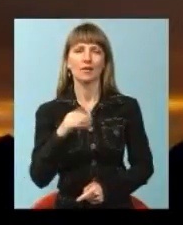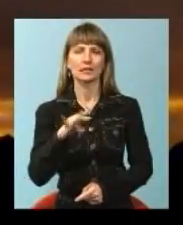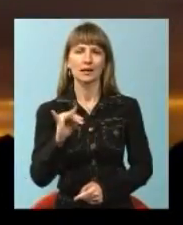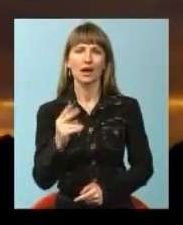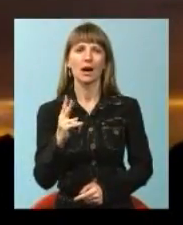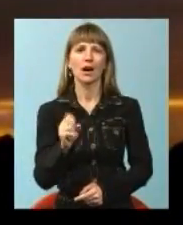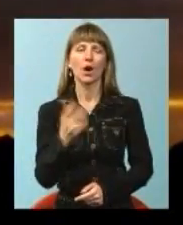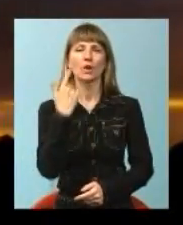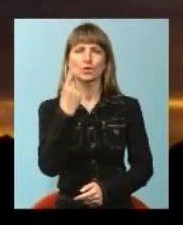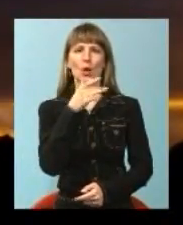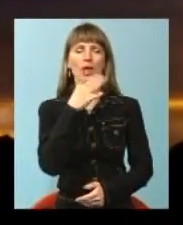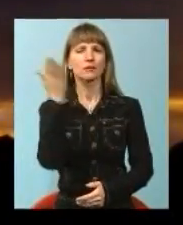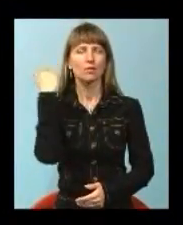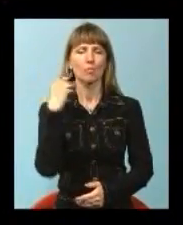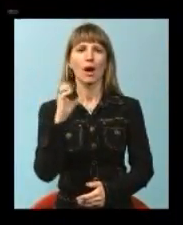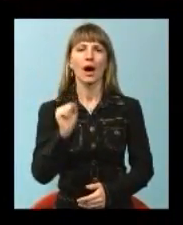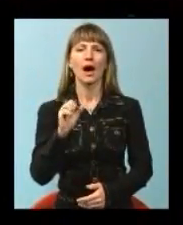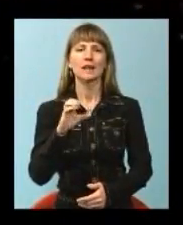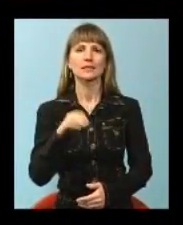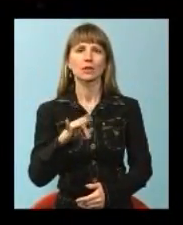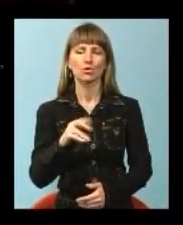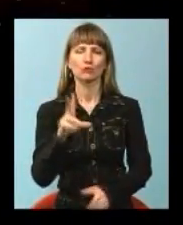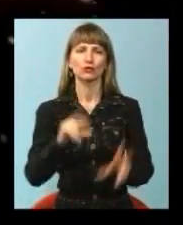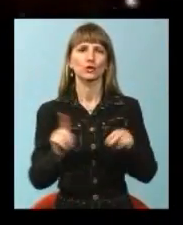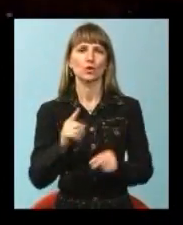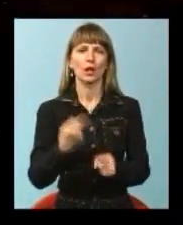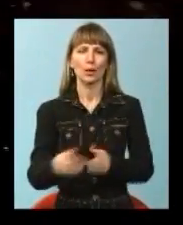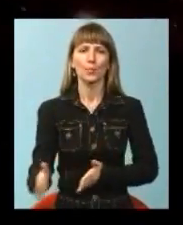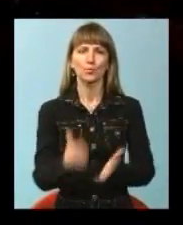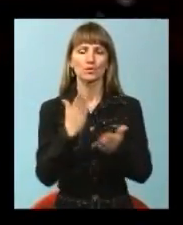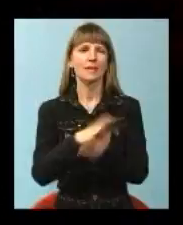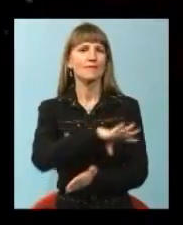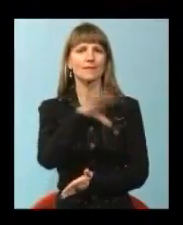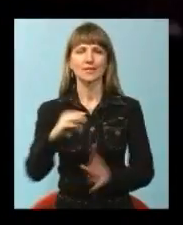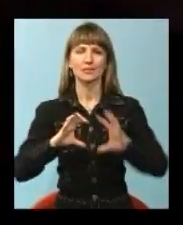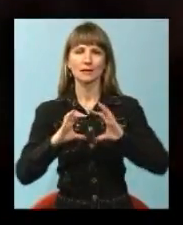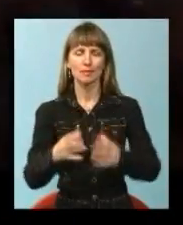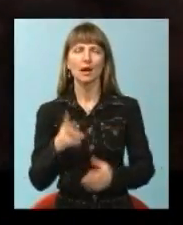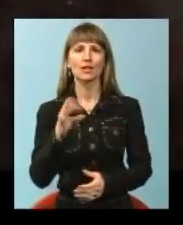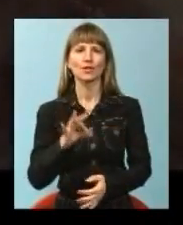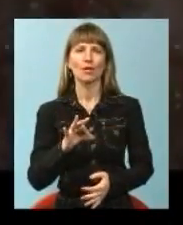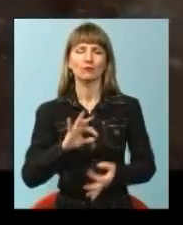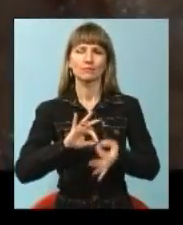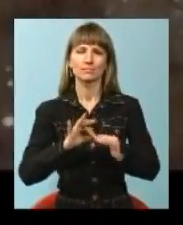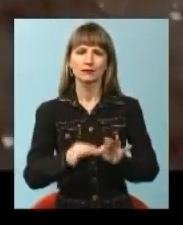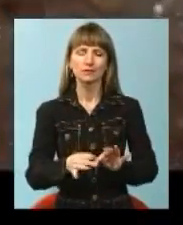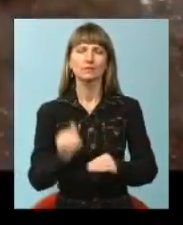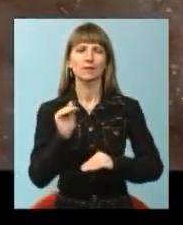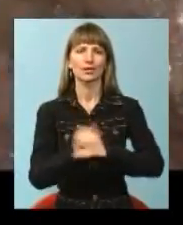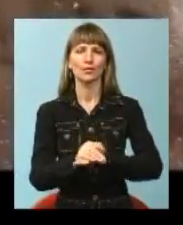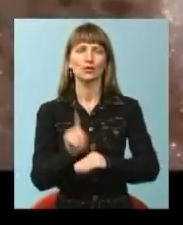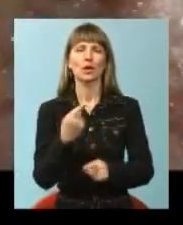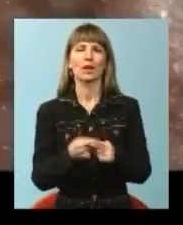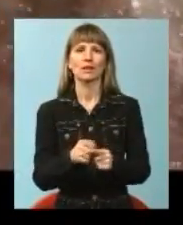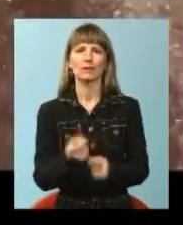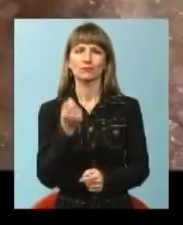100 років тому астрономи вважали, що Чумацький шлях – це її увесь світ. Однак детальні дослідження встановили, що це